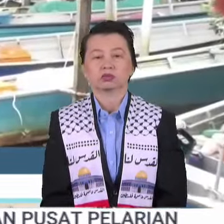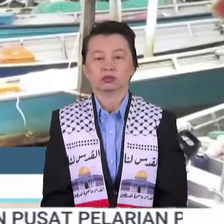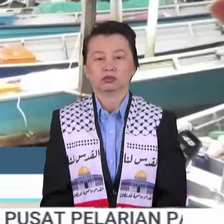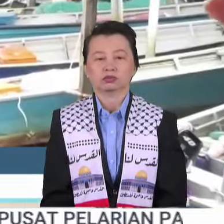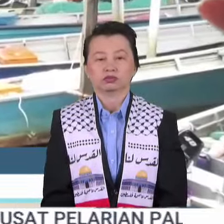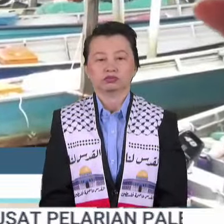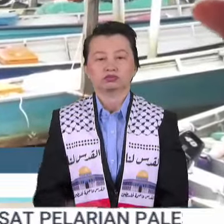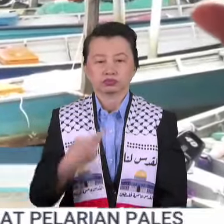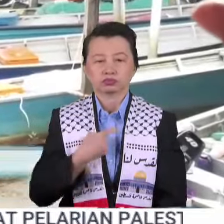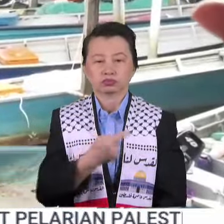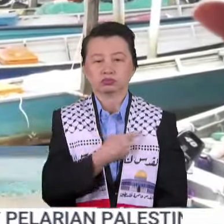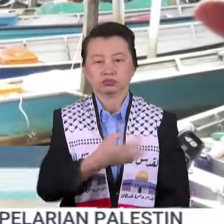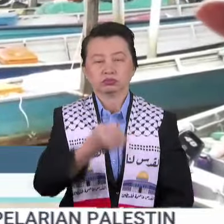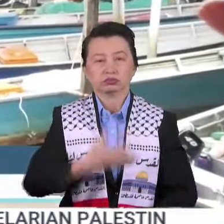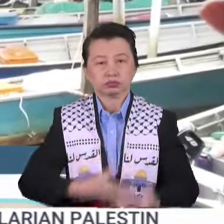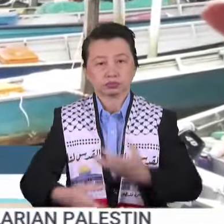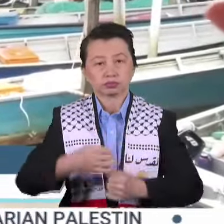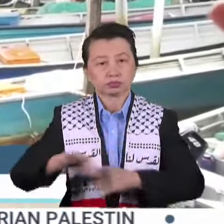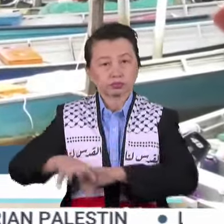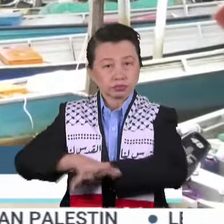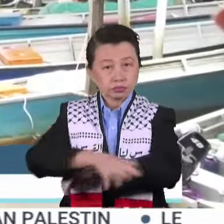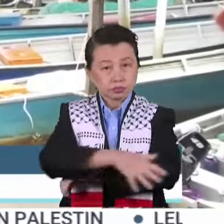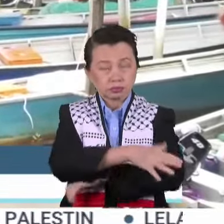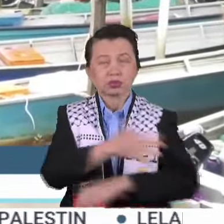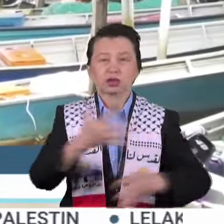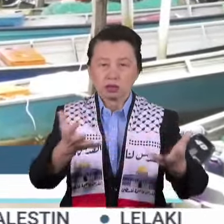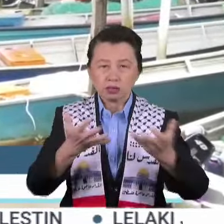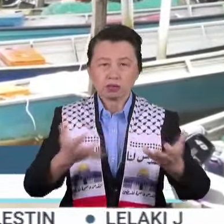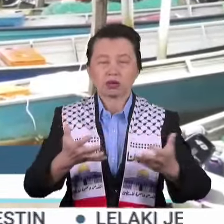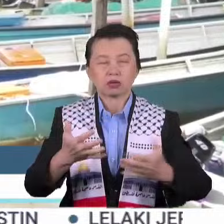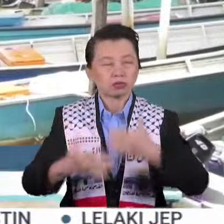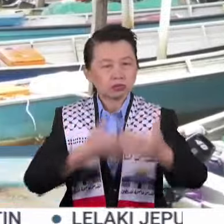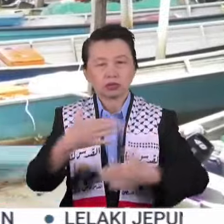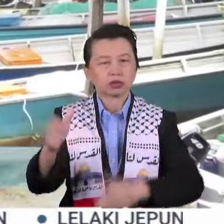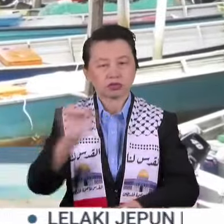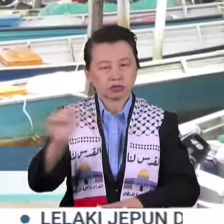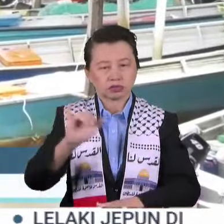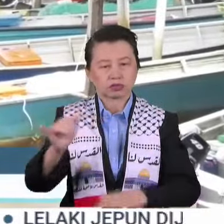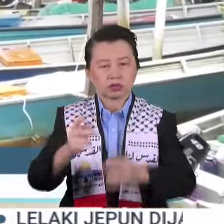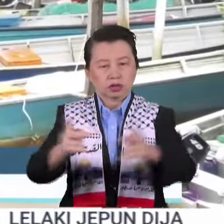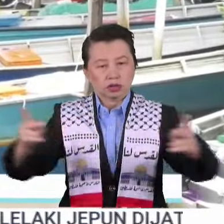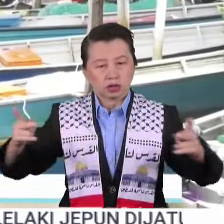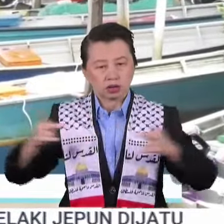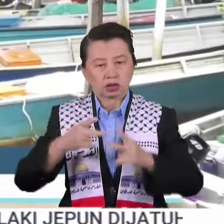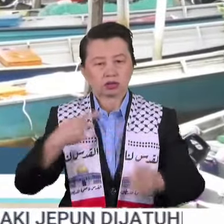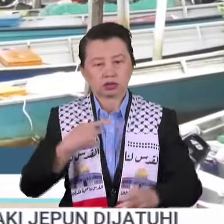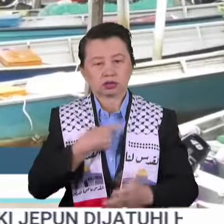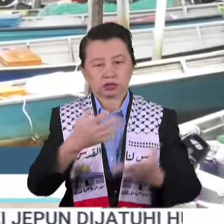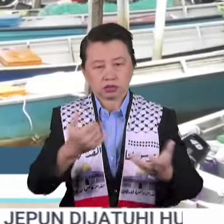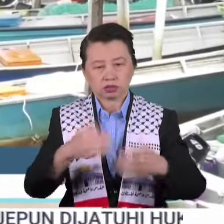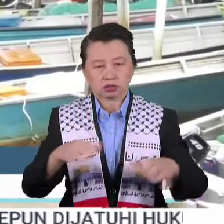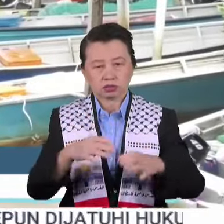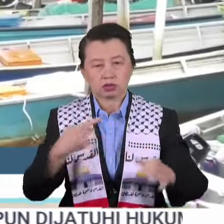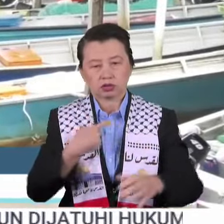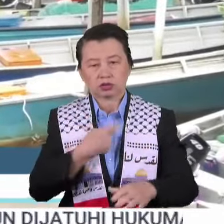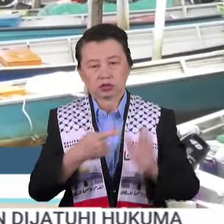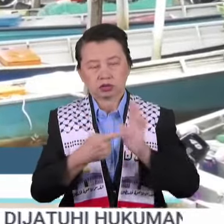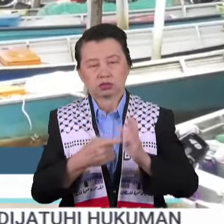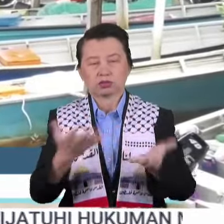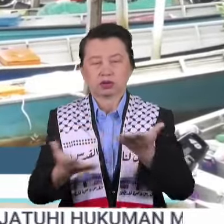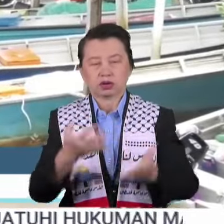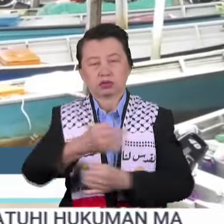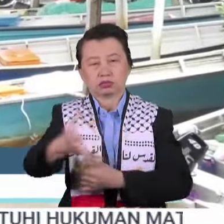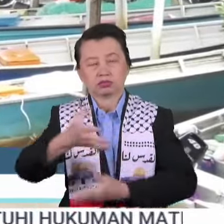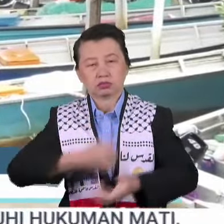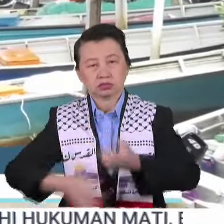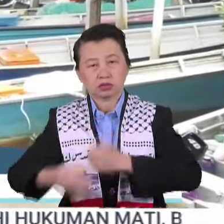Nelayan kita, Emma, kita ni nelayan pesisir pantai. Kita ingin pun maju macam kawasan kita, kan? Kita ingin menjadikan satu kita ni walaupun nelayan